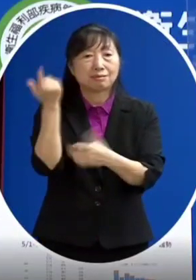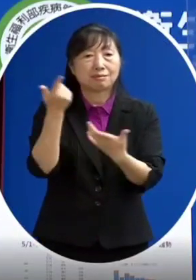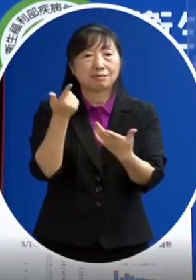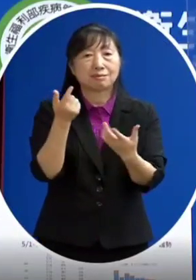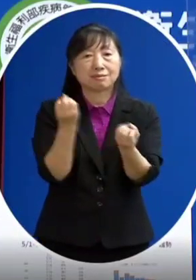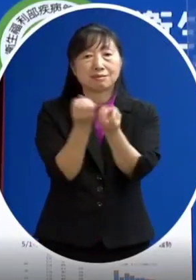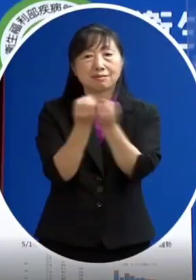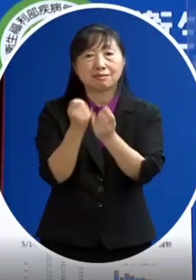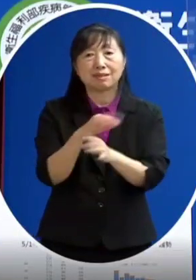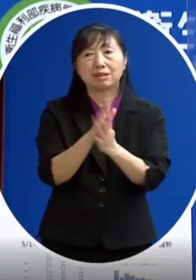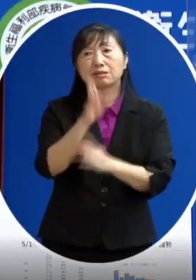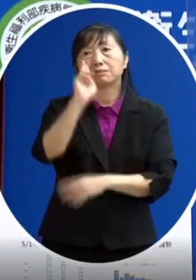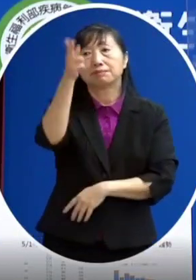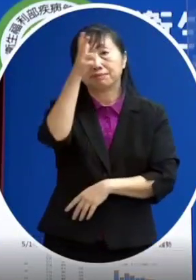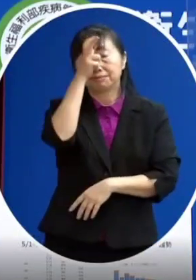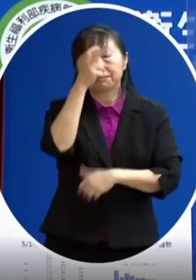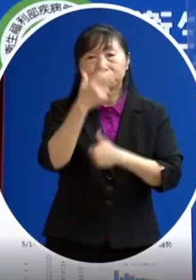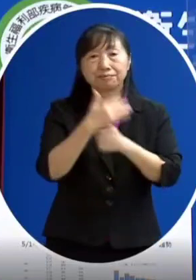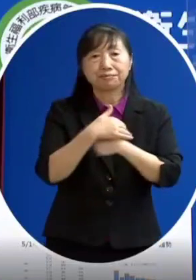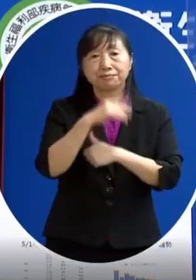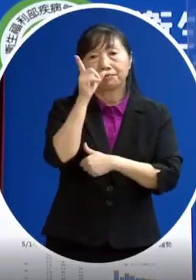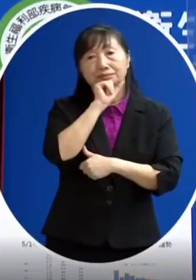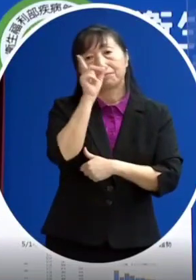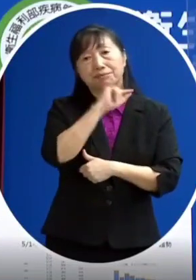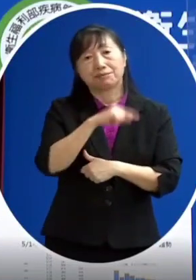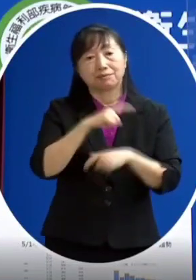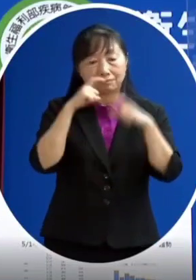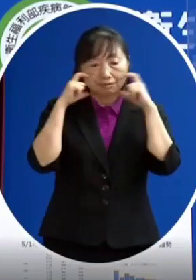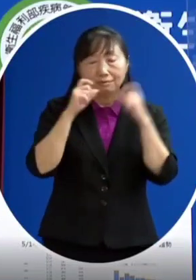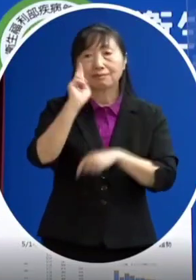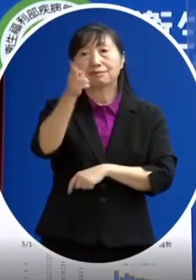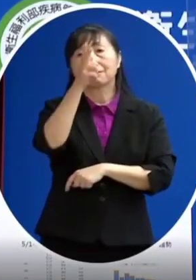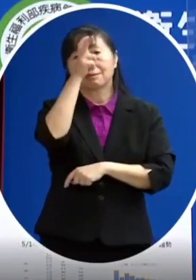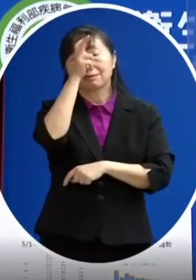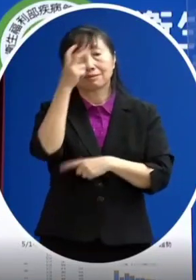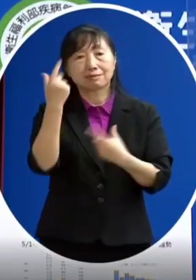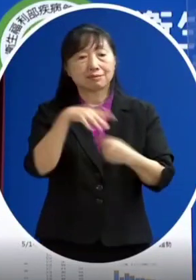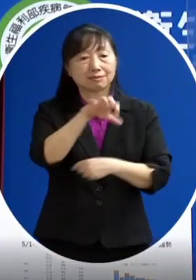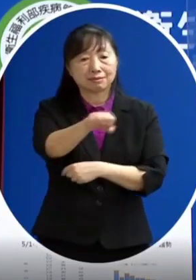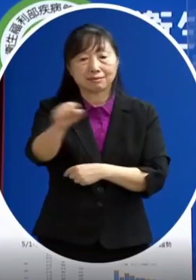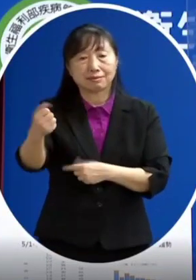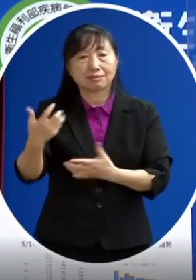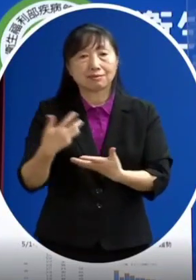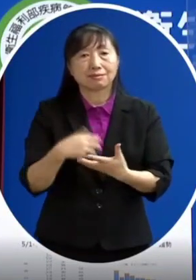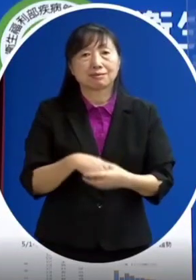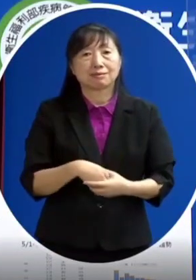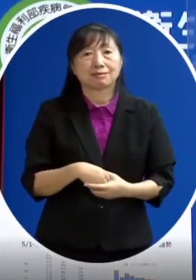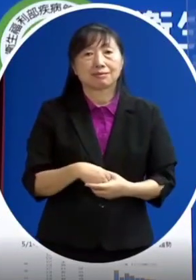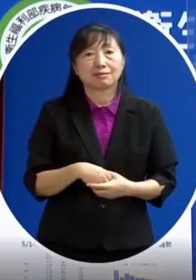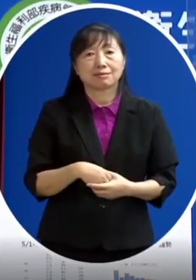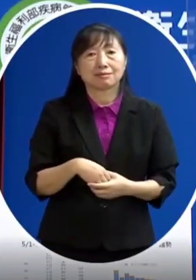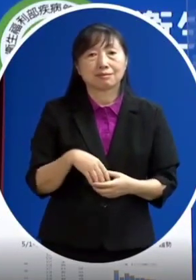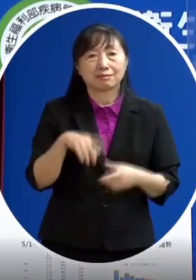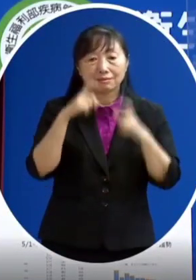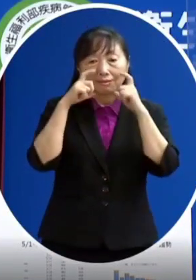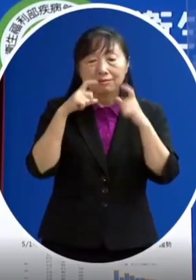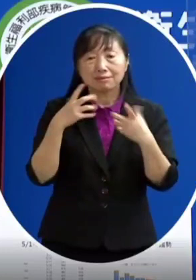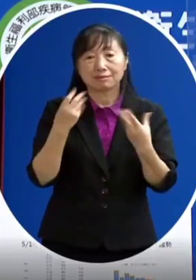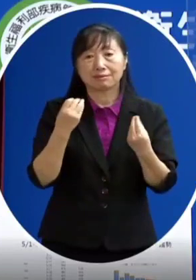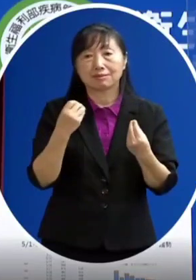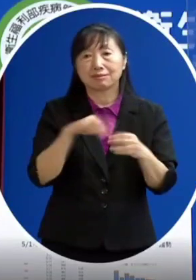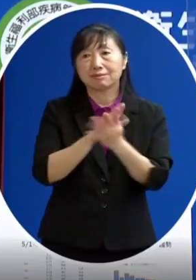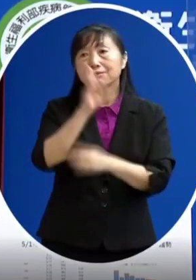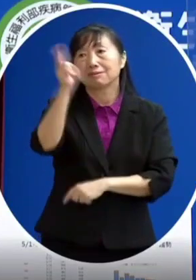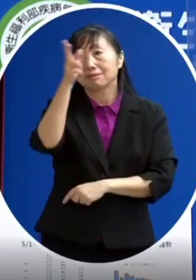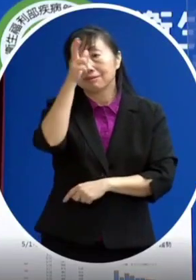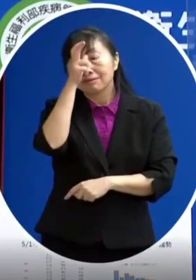住，也是警察， 也是警察，哇，那请 口 问 罩 部 也 长 是 在 警 干 察 嘛？ 在抓， 又 哦， 是 不 警 戴 察在 口罩 抓， 也要